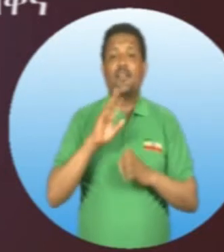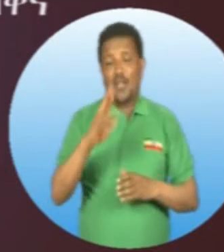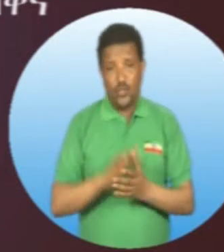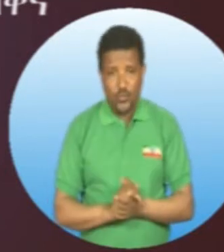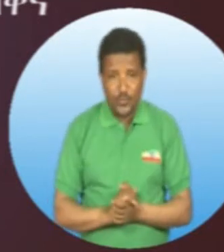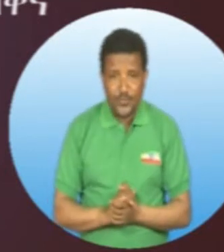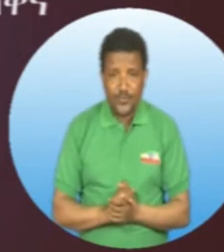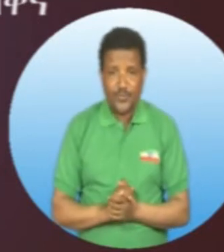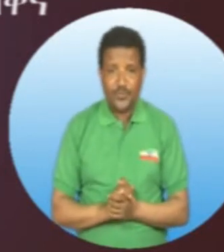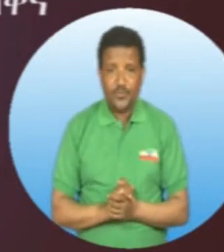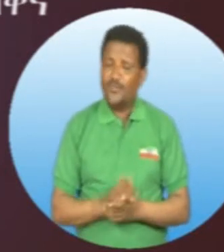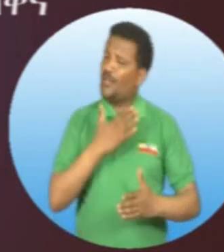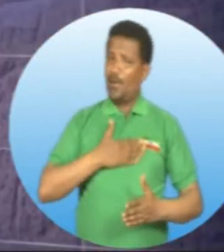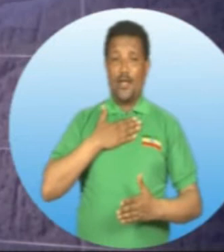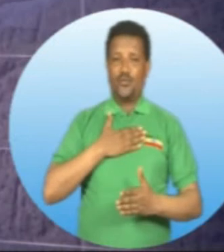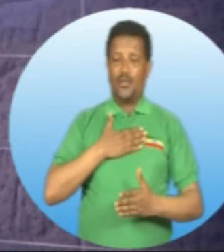ማካሄድ ናቸው።